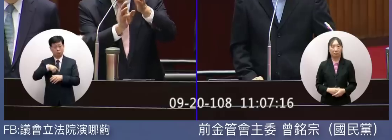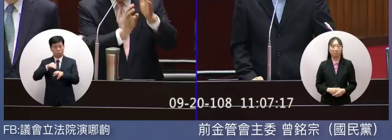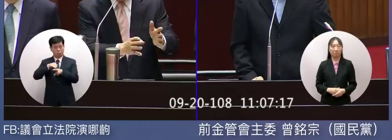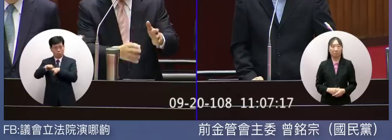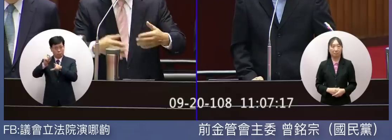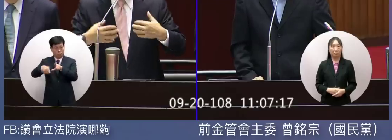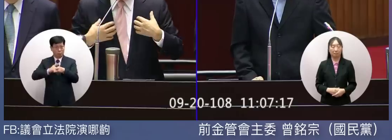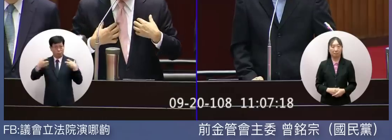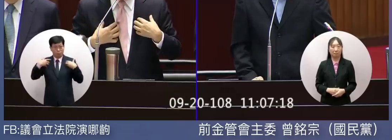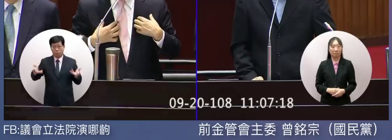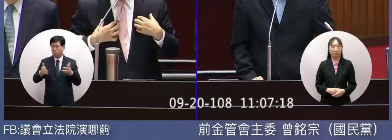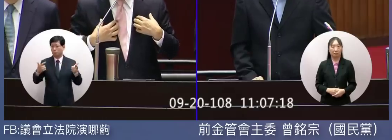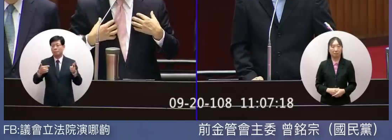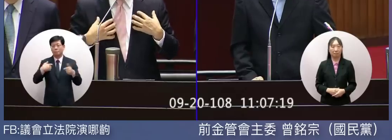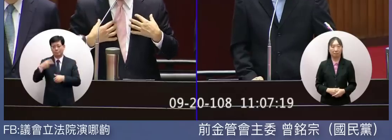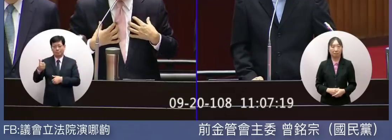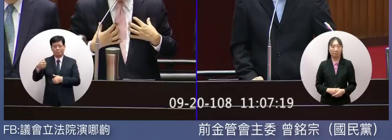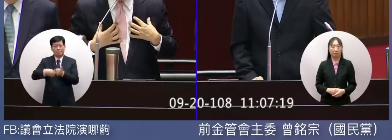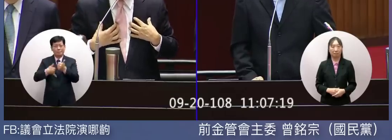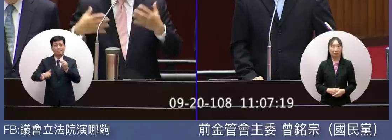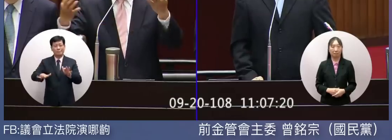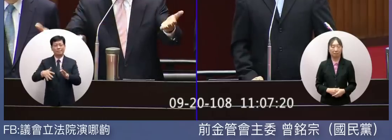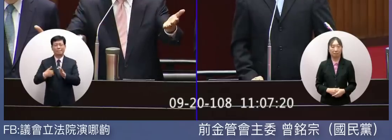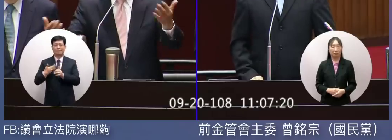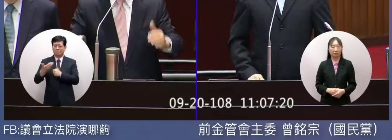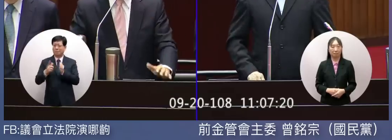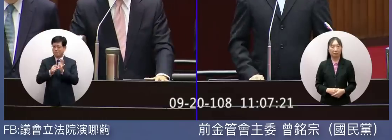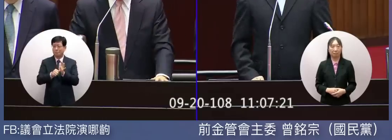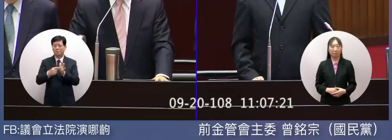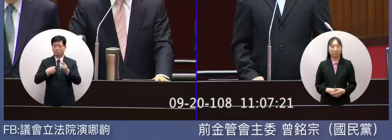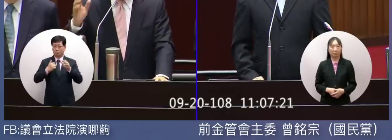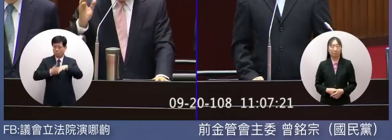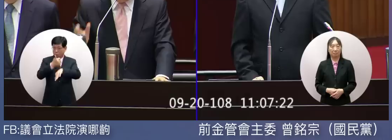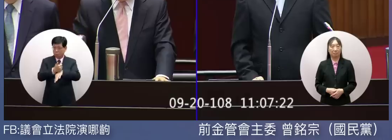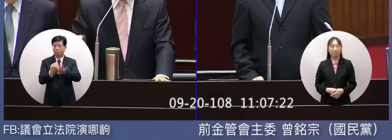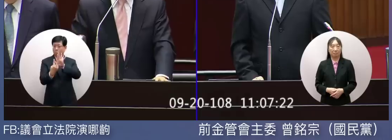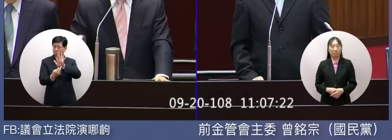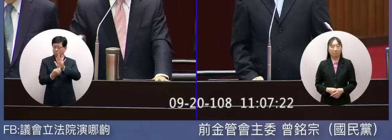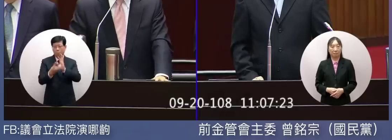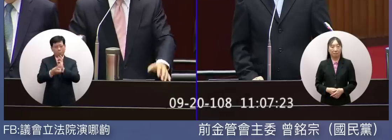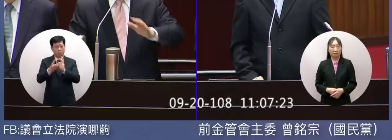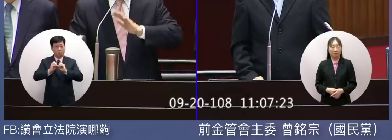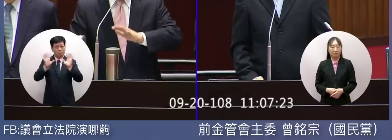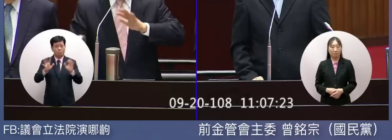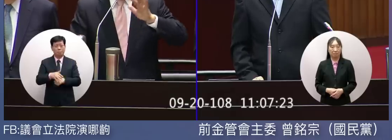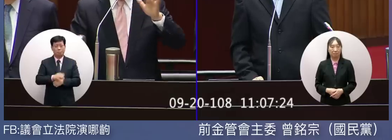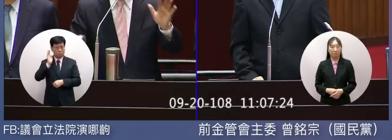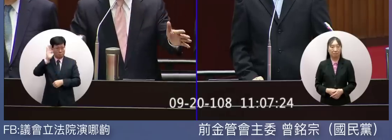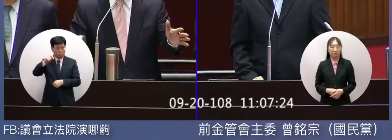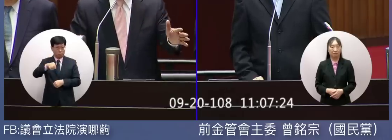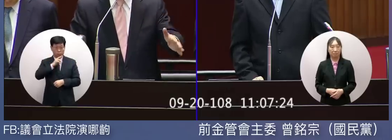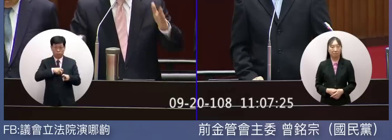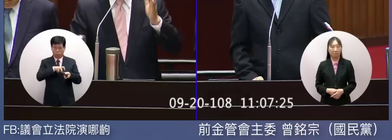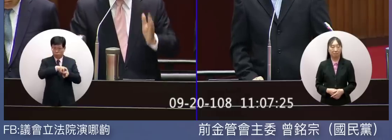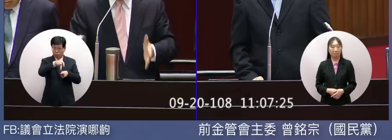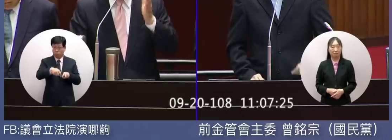公司来建。同时谢谢委员今天给我机会在国会殿堂上 我明确的表示，未来的轨